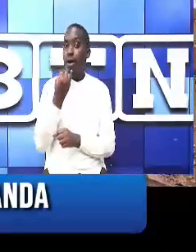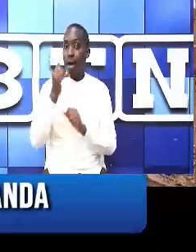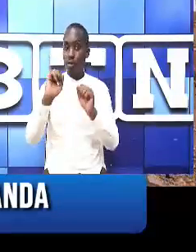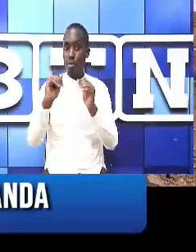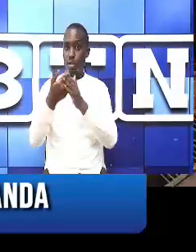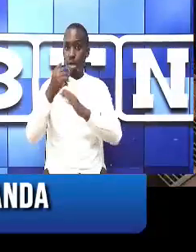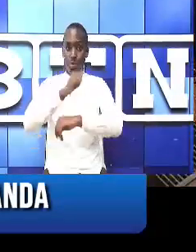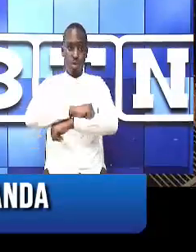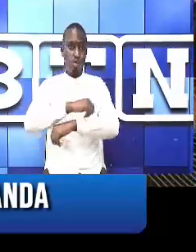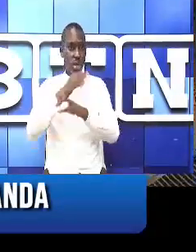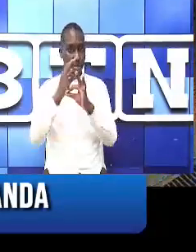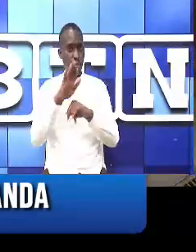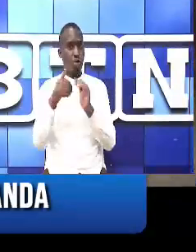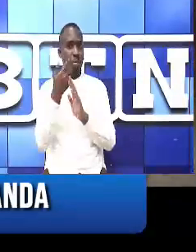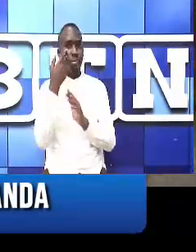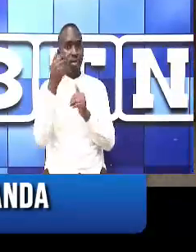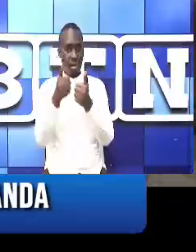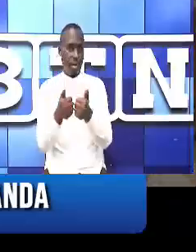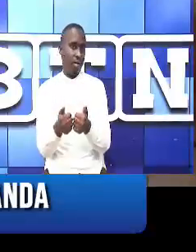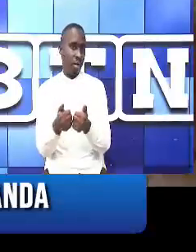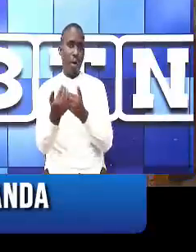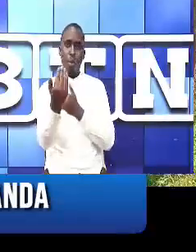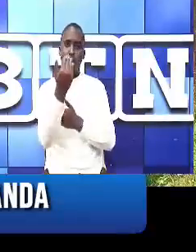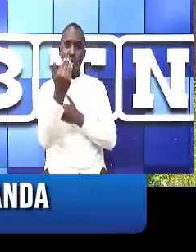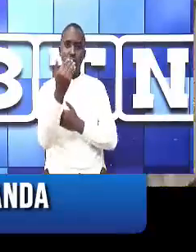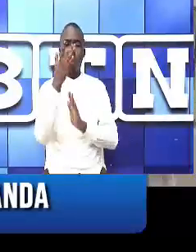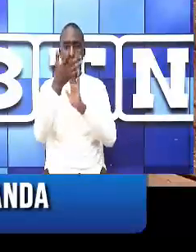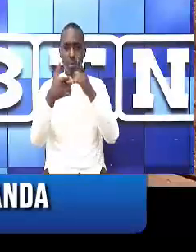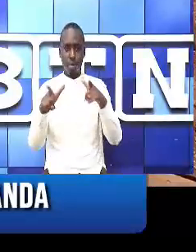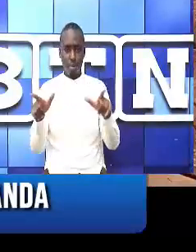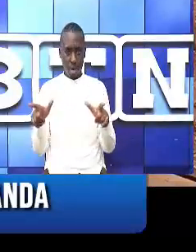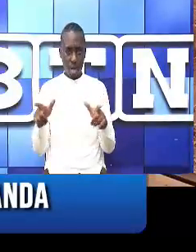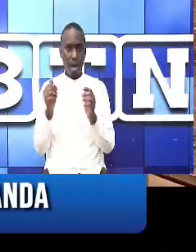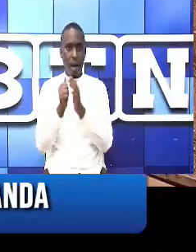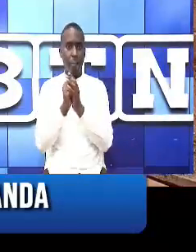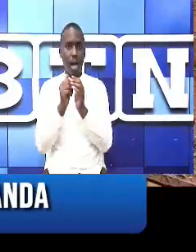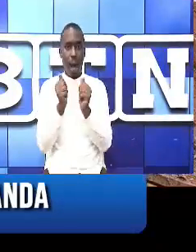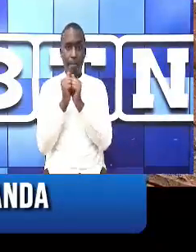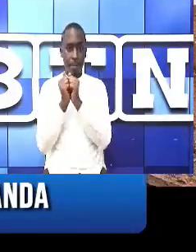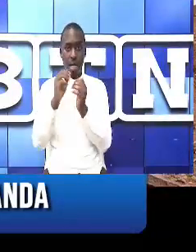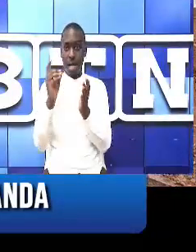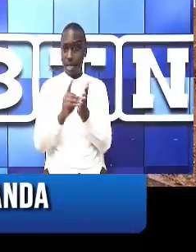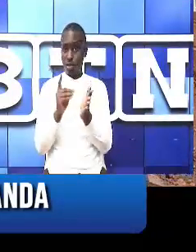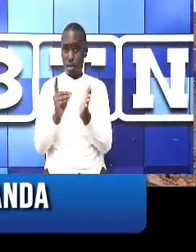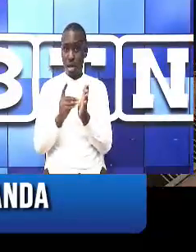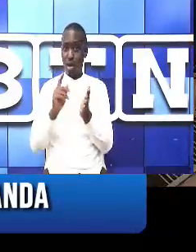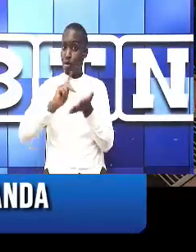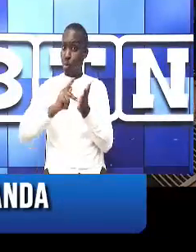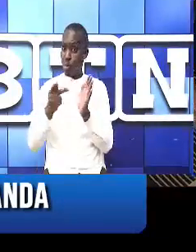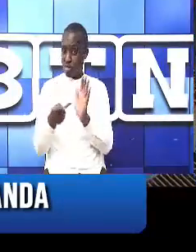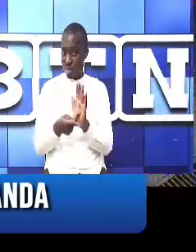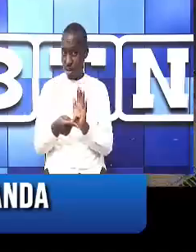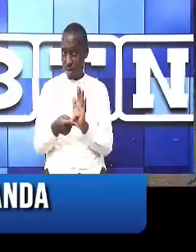ku ishuri byatunganye warumva rero ku rurimi rw'amarenga na dictionnaire ni umushinga